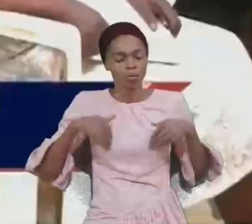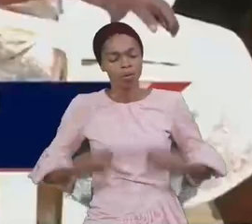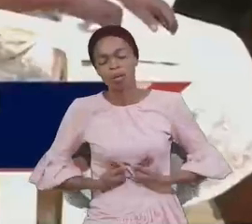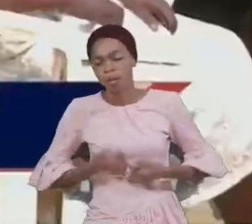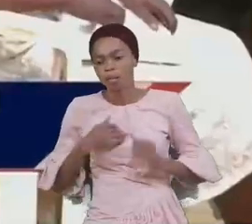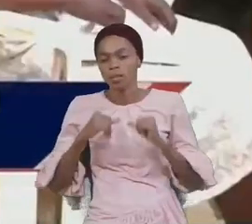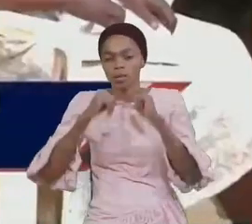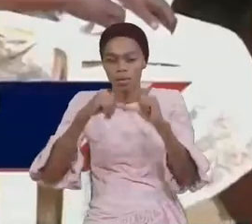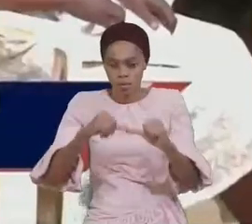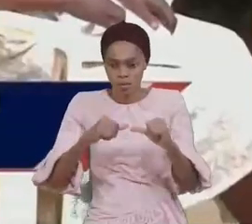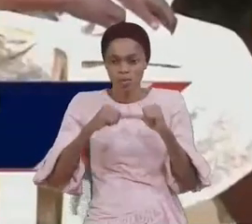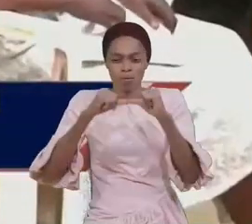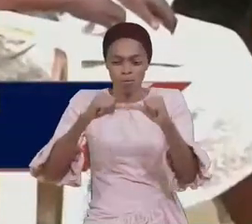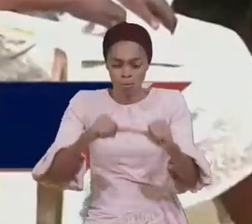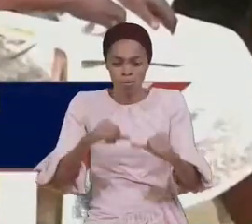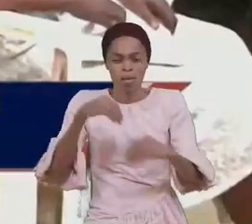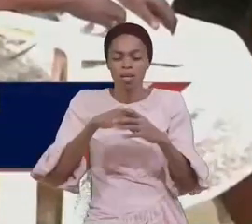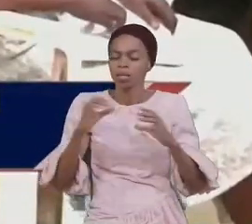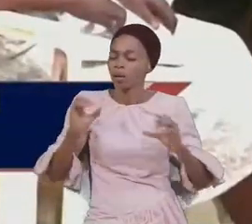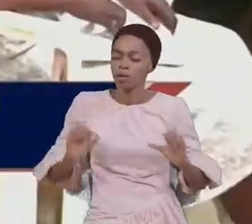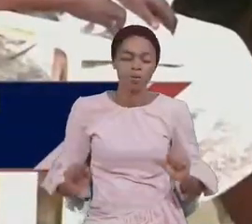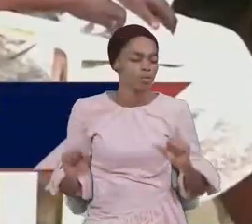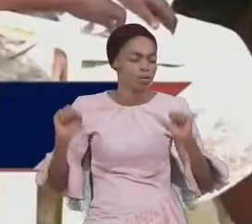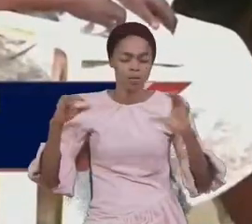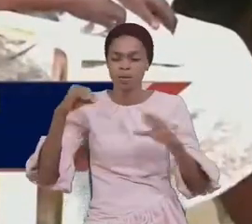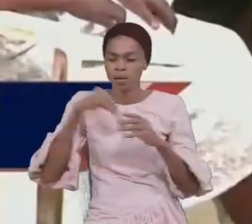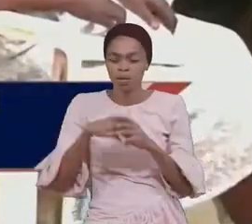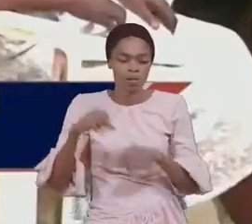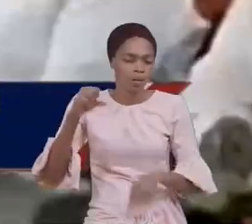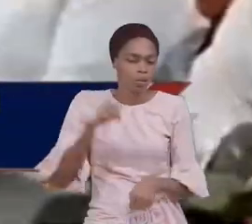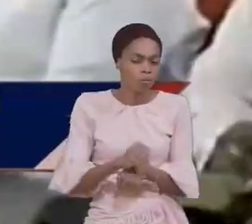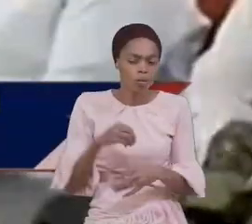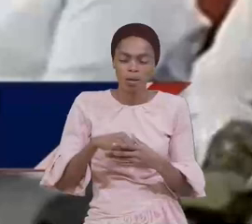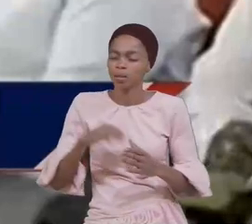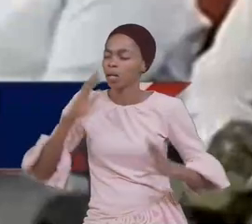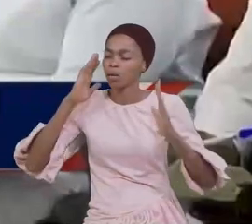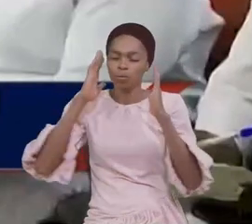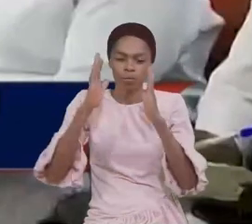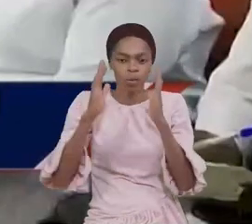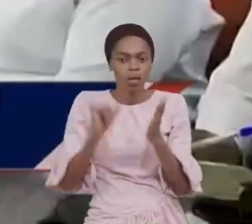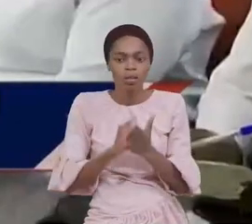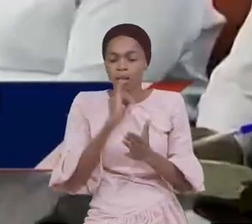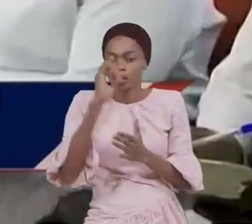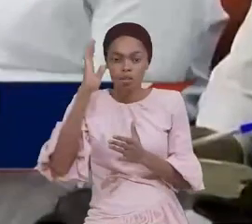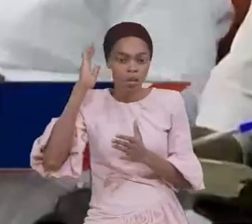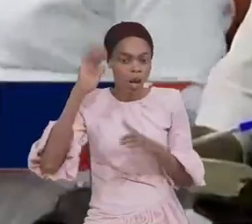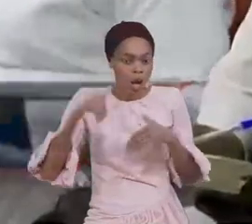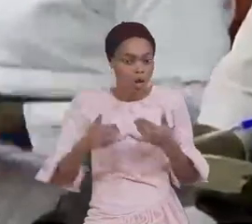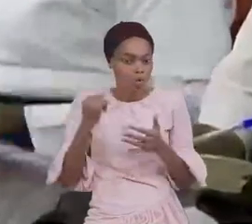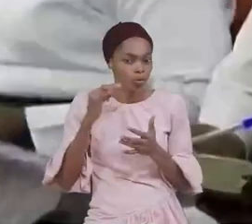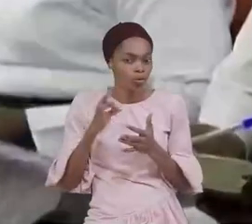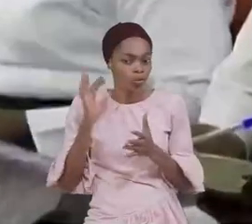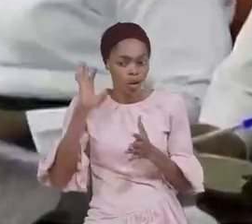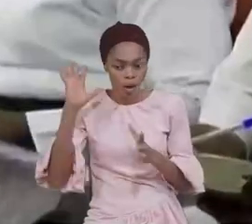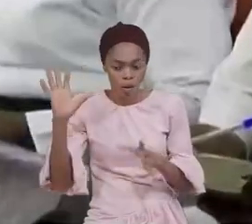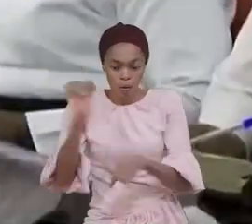a continué. Et dans sa consécration et dans son engagement, il n'a pas traîné. Alors, c'est pourquoi il a